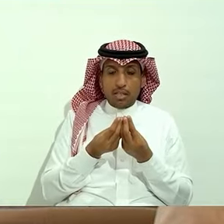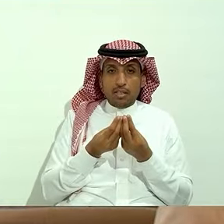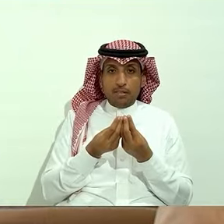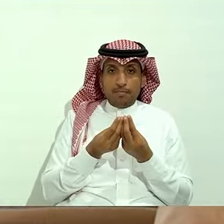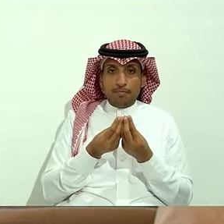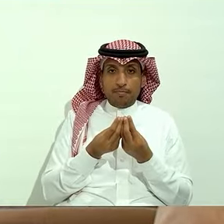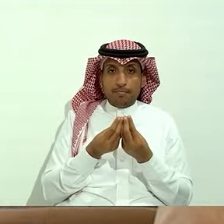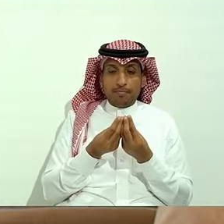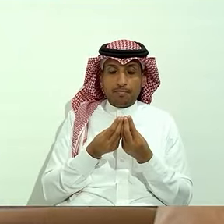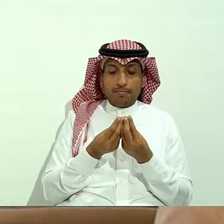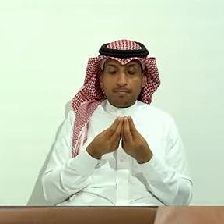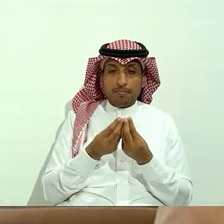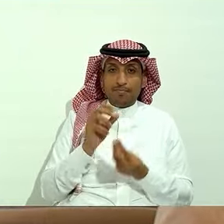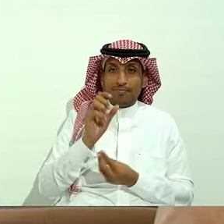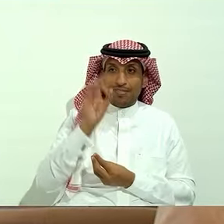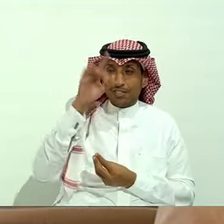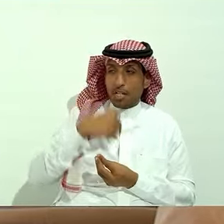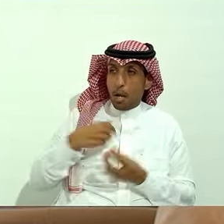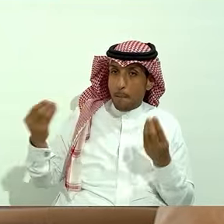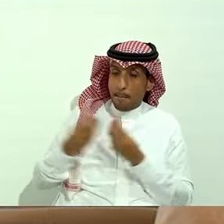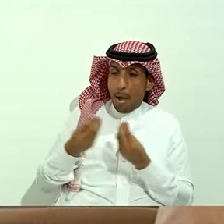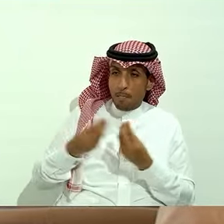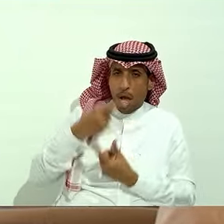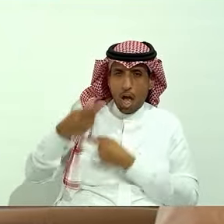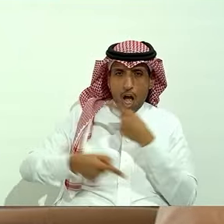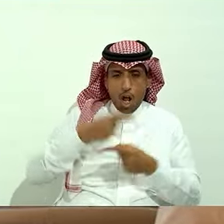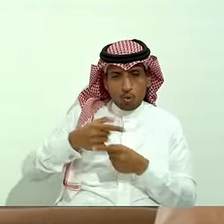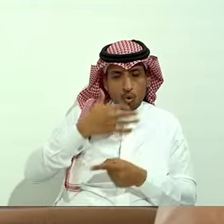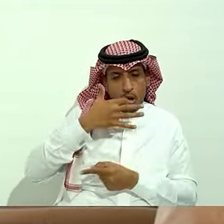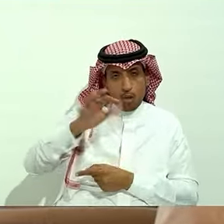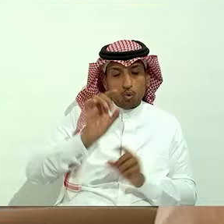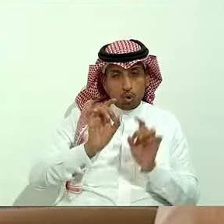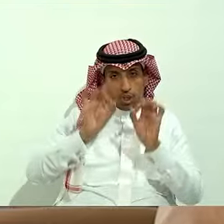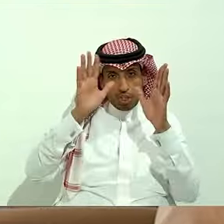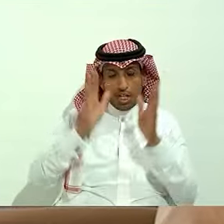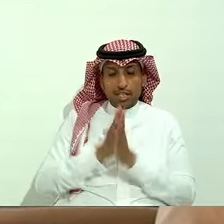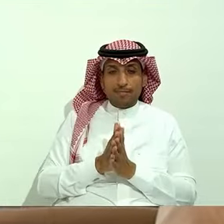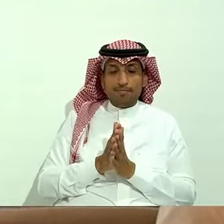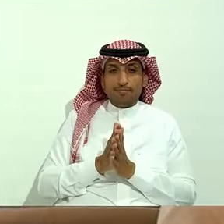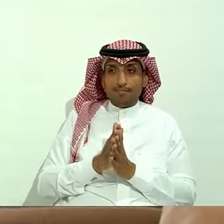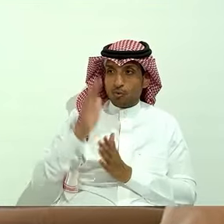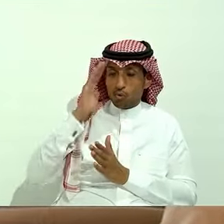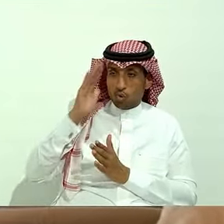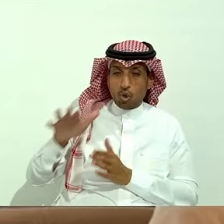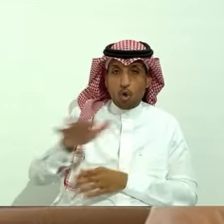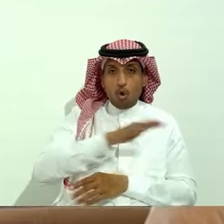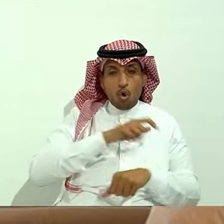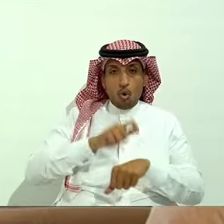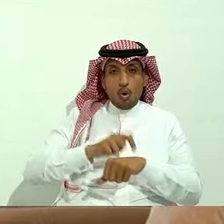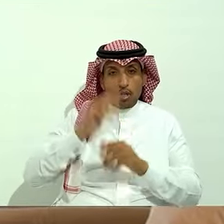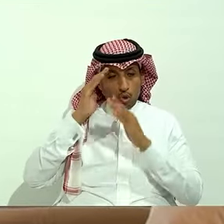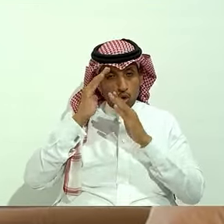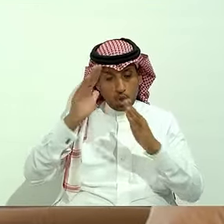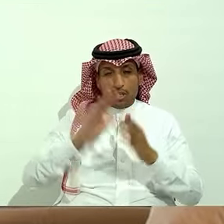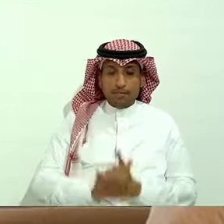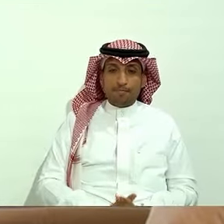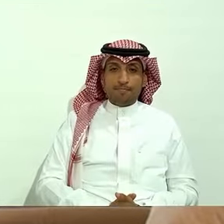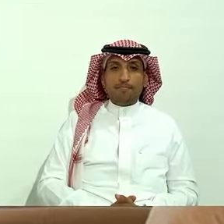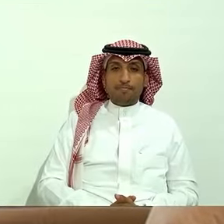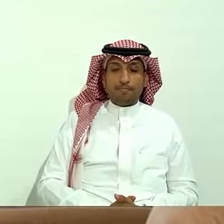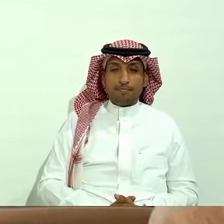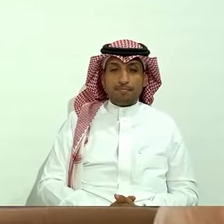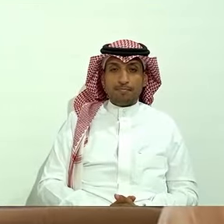الله يعني الله لا يخلينا من هالقعدات وهاللقاءات، وان شاء الله يكون في اكثر مستقبل. شكرا لكم على وقتكم، ما قصرتوا. يعطيكم العافية.